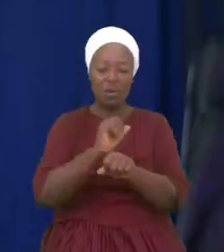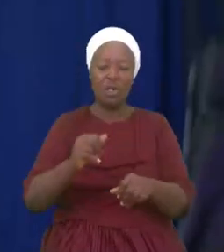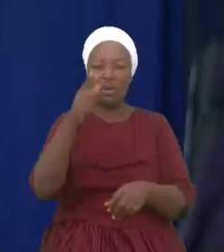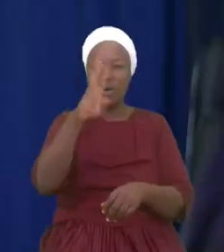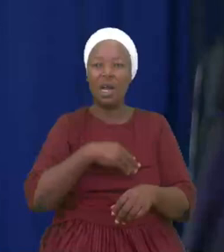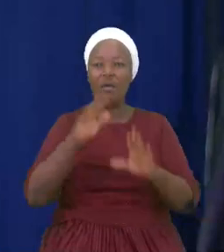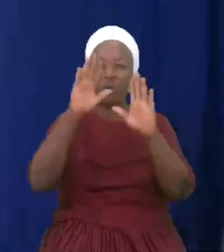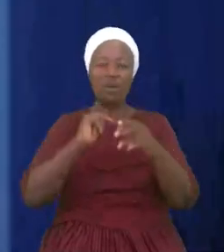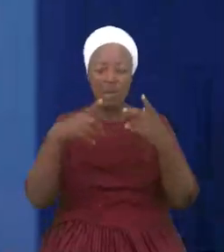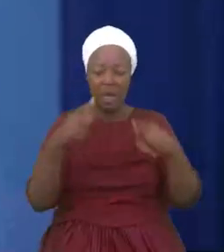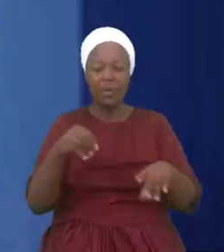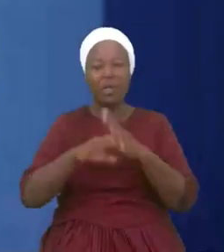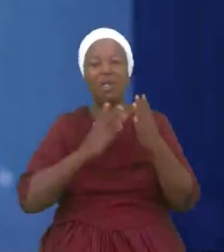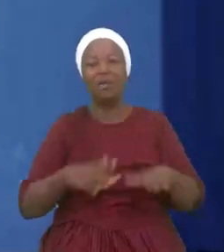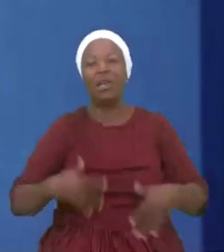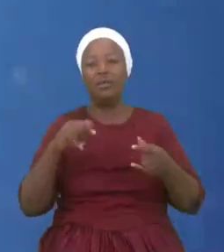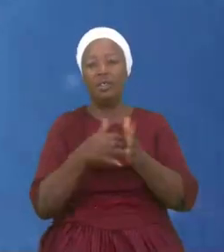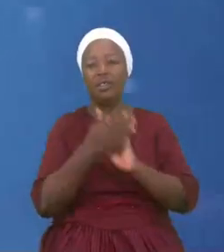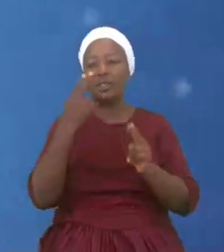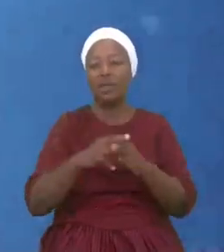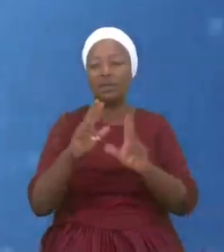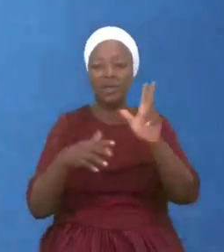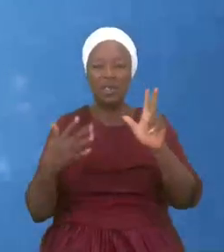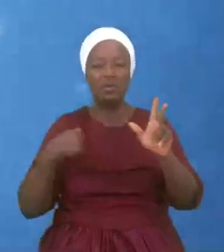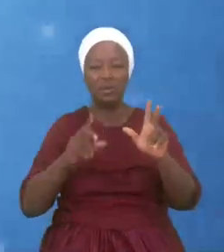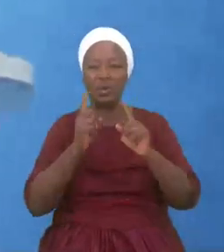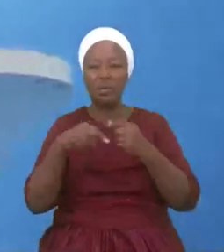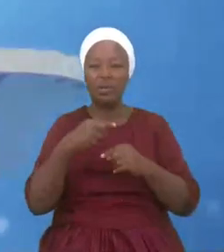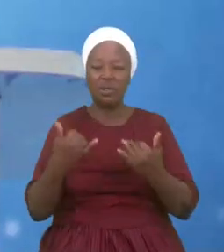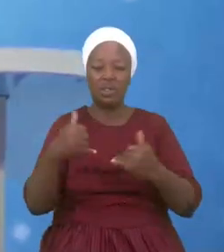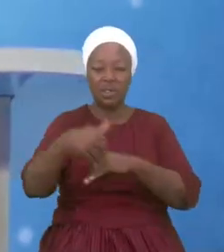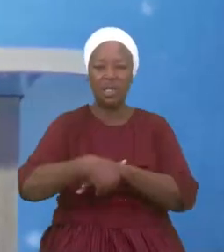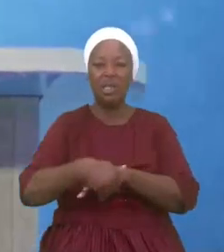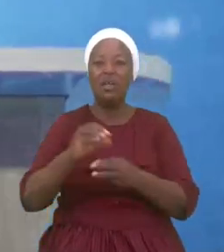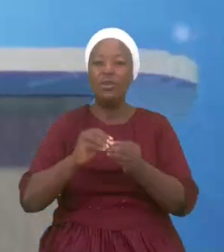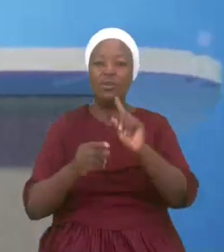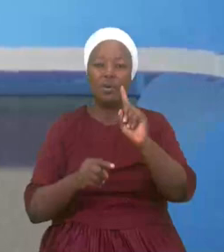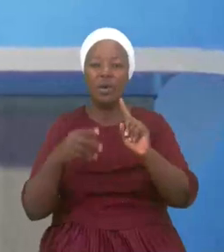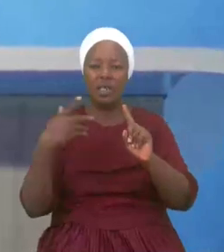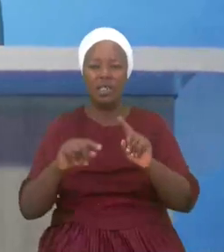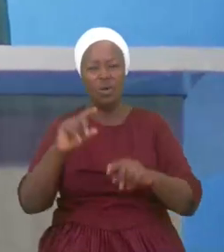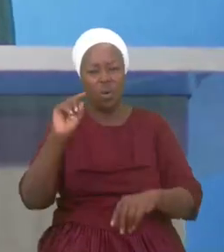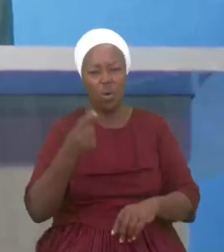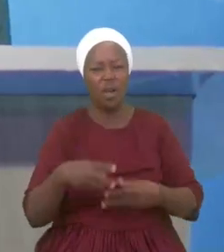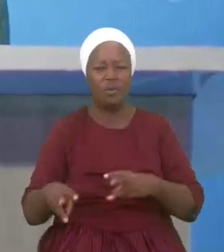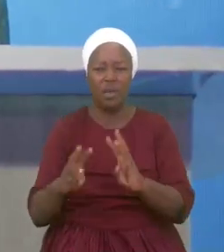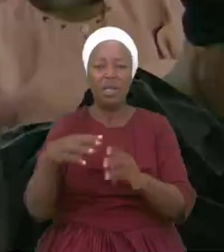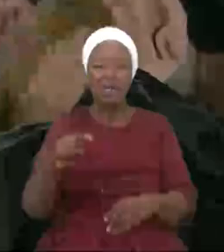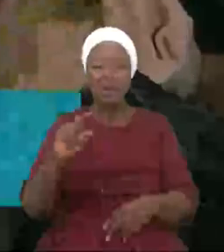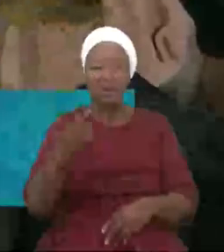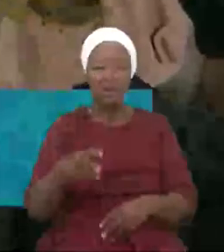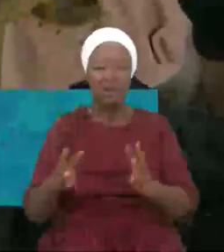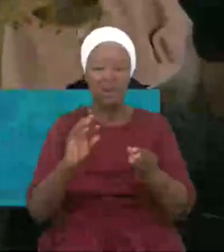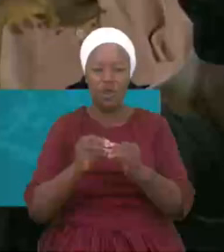venons à notre Dieu qui fait des produits et il y aura des prodiges dans notre vie nous allons voir trois